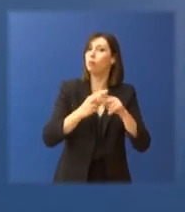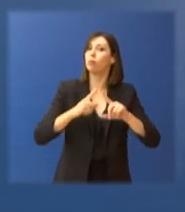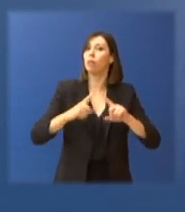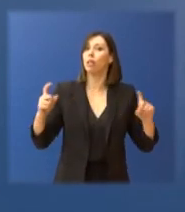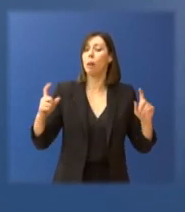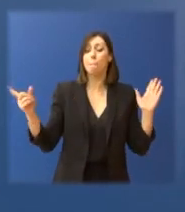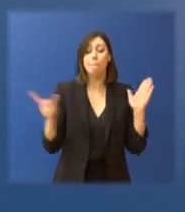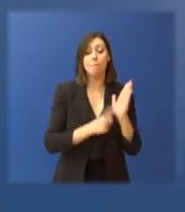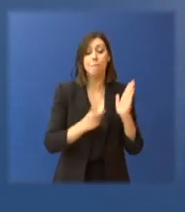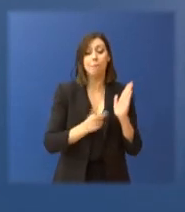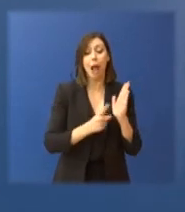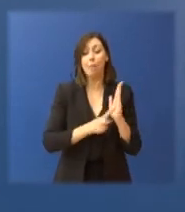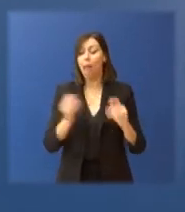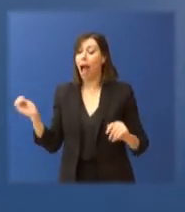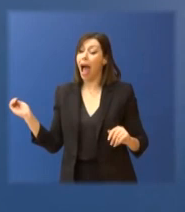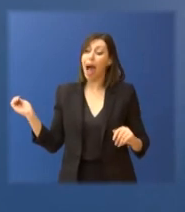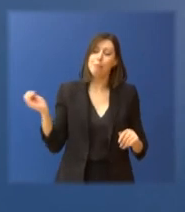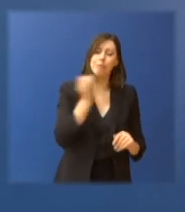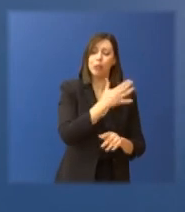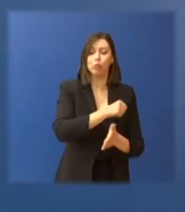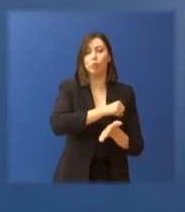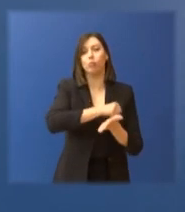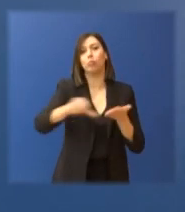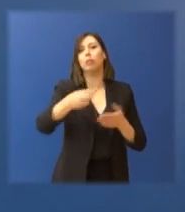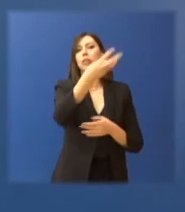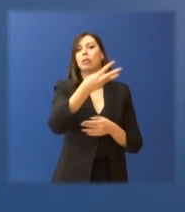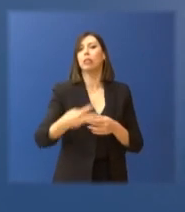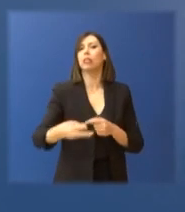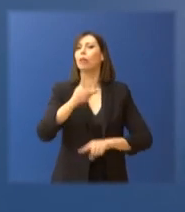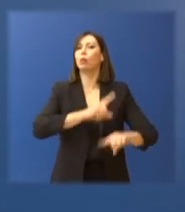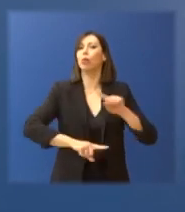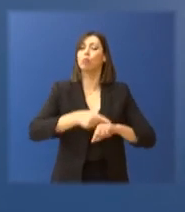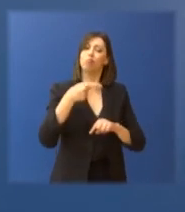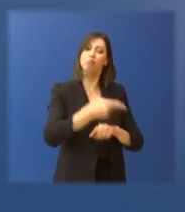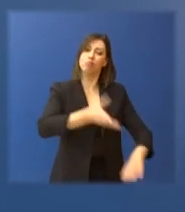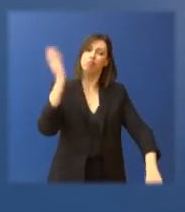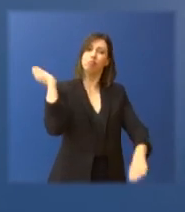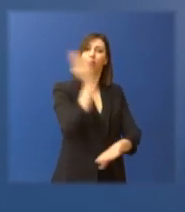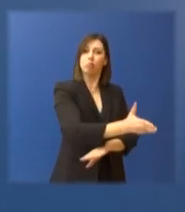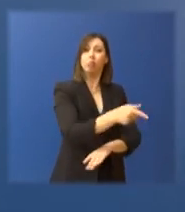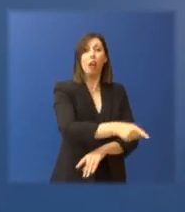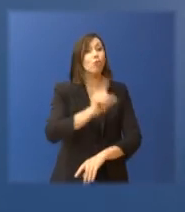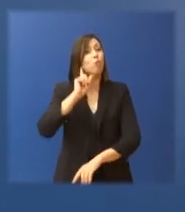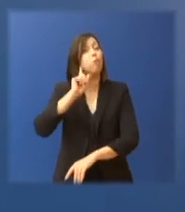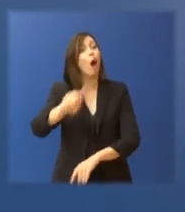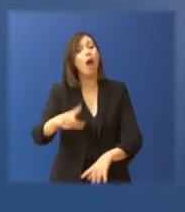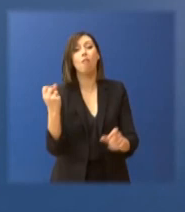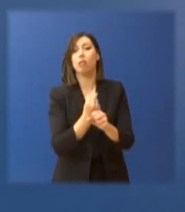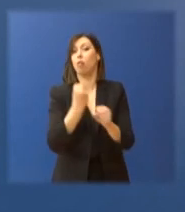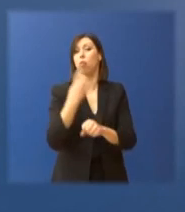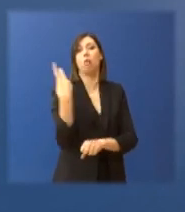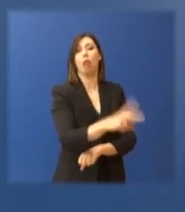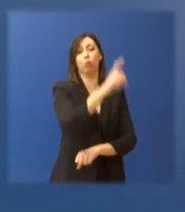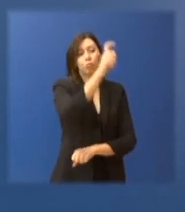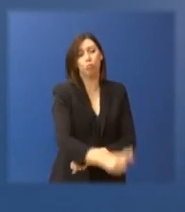άμεση διαγραφή από το ΣΥΡΙΖΑ και η απόσυρση από τα ψηφοδέλτια του, του ομόφωνα και αμετάκλητα καταδικασμένου για παράβαση καθήκοντος κ.